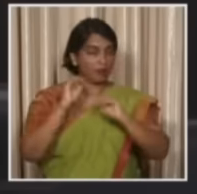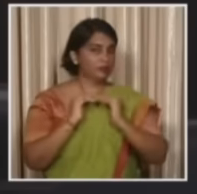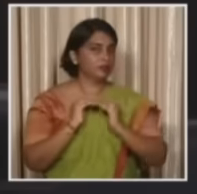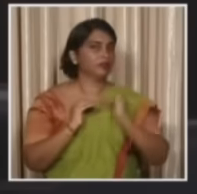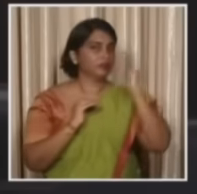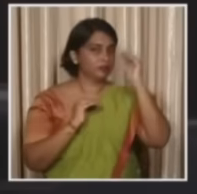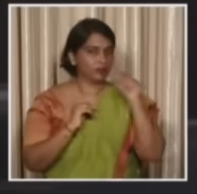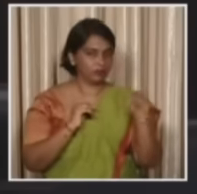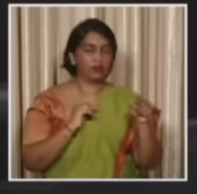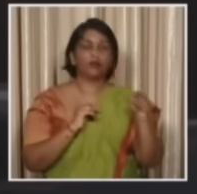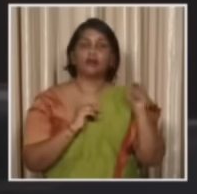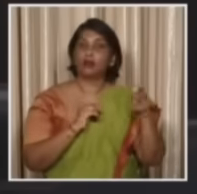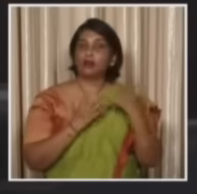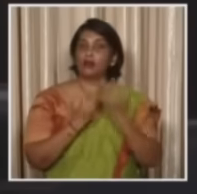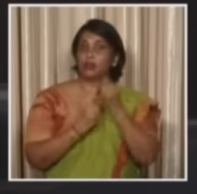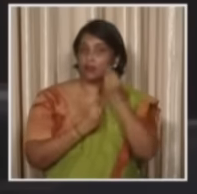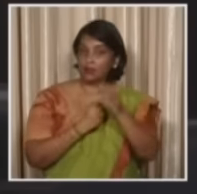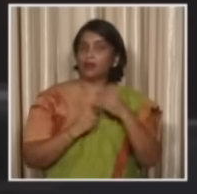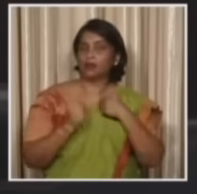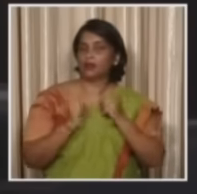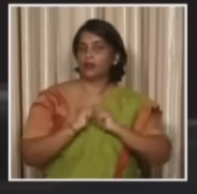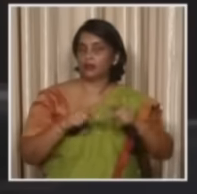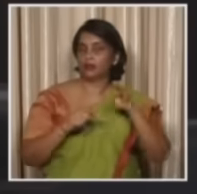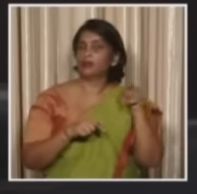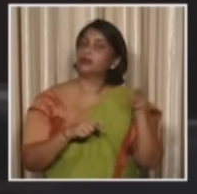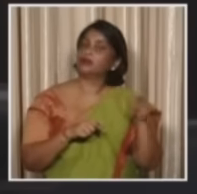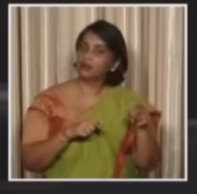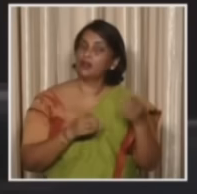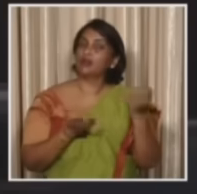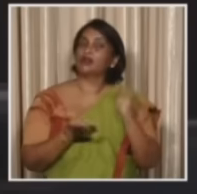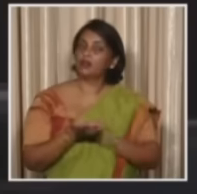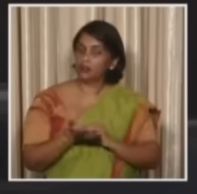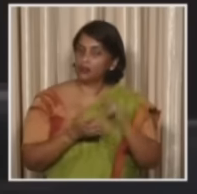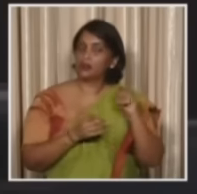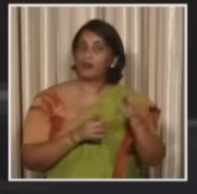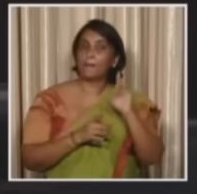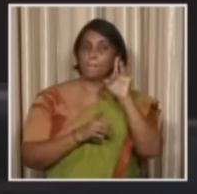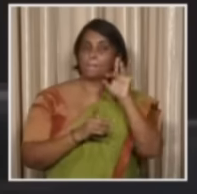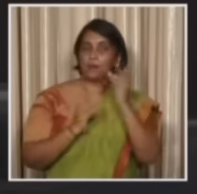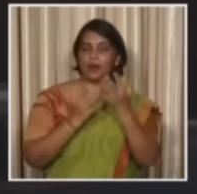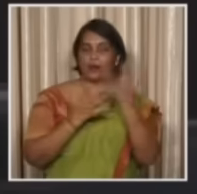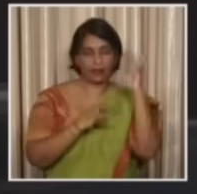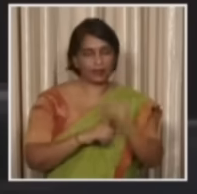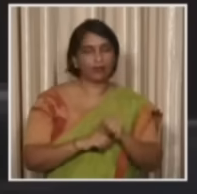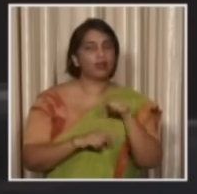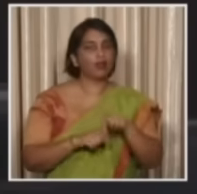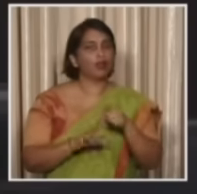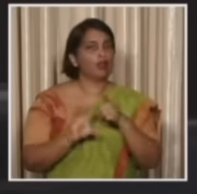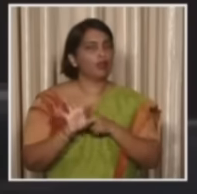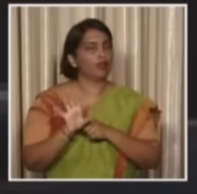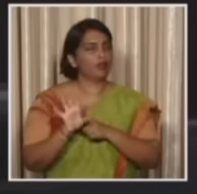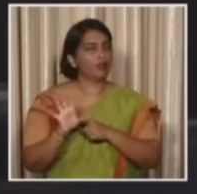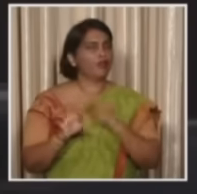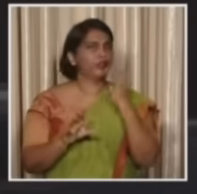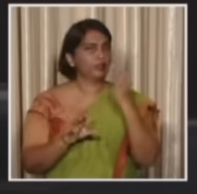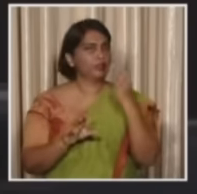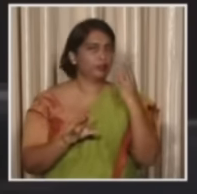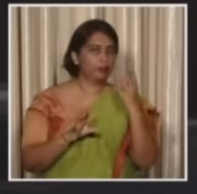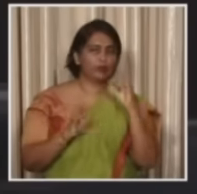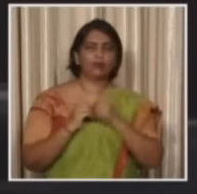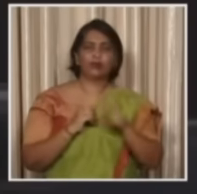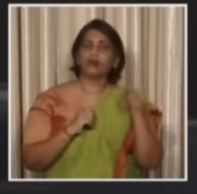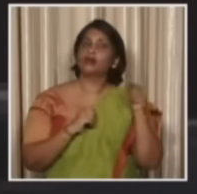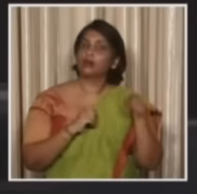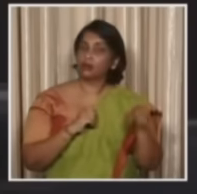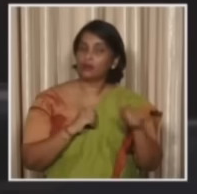තිනෝ, ඒක ලබා දෙන්න තමයි අපි කරේ. නැවත මේක 15%ට ගේනවා කියලා. දැන් අවුරුදු 2-3ක් වෙනවා